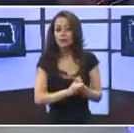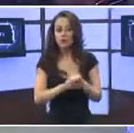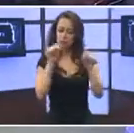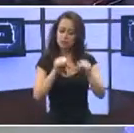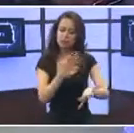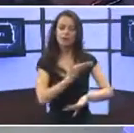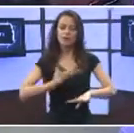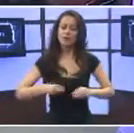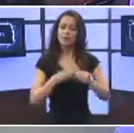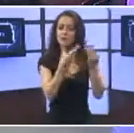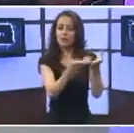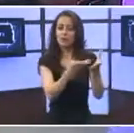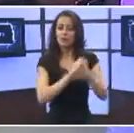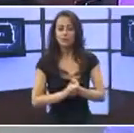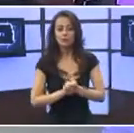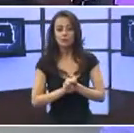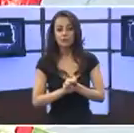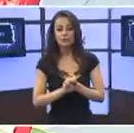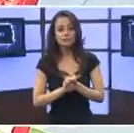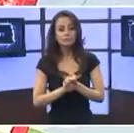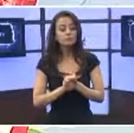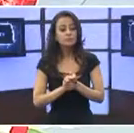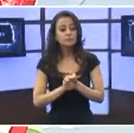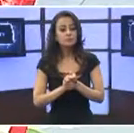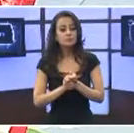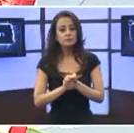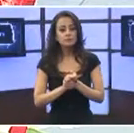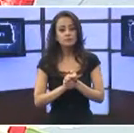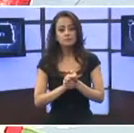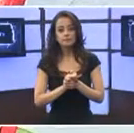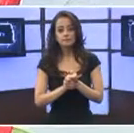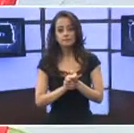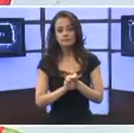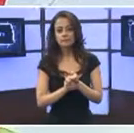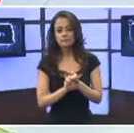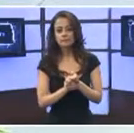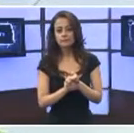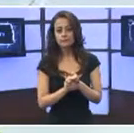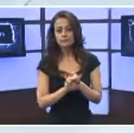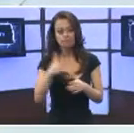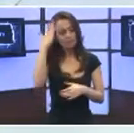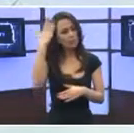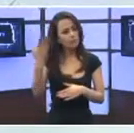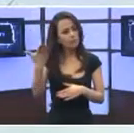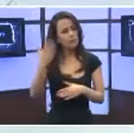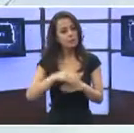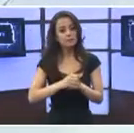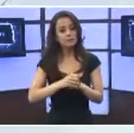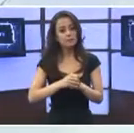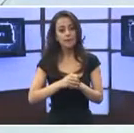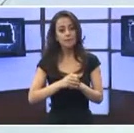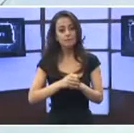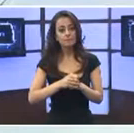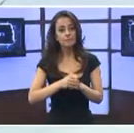gönderiyoruz kendilerine. Evet, evet. Yunus Atmaca ve Yücel Atmaca Beyefendi'ye çok teşekkür ediyoruz. Selamlar olsun diyoruz. Beyaz Ay Derneği'ne